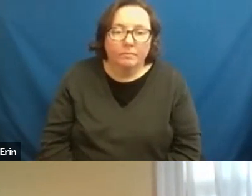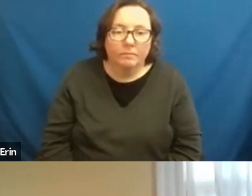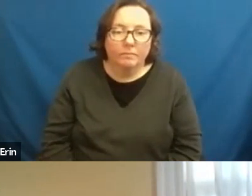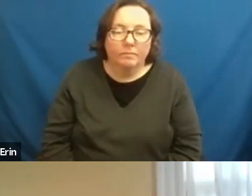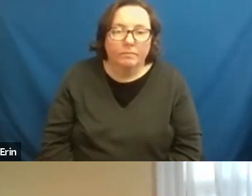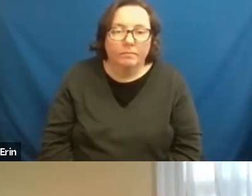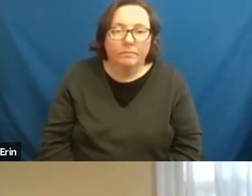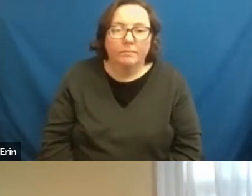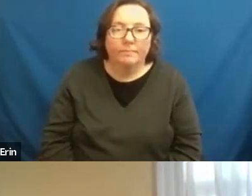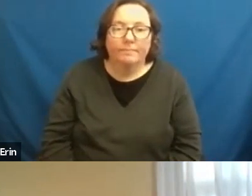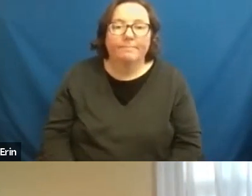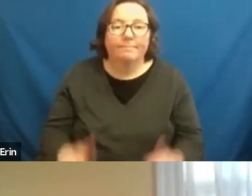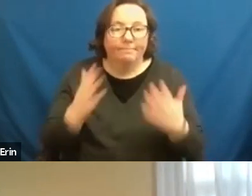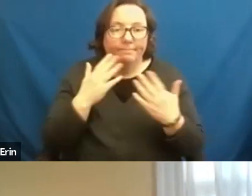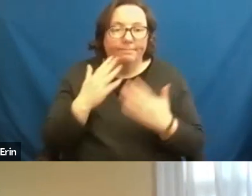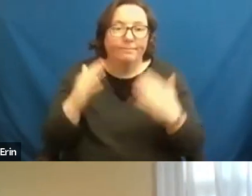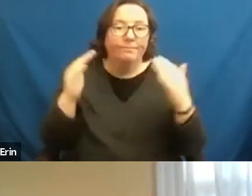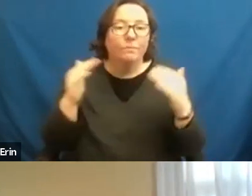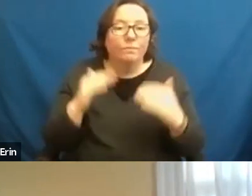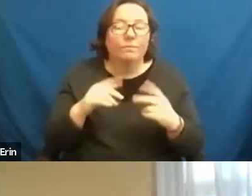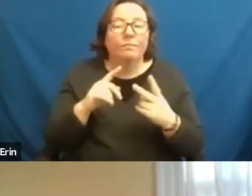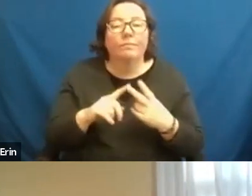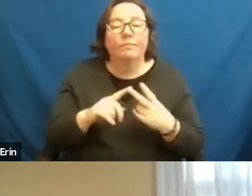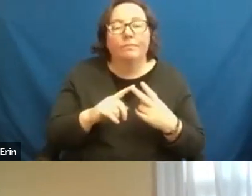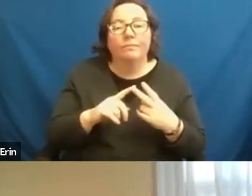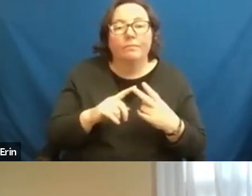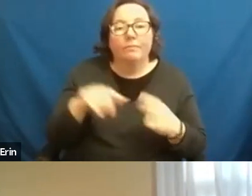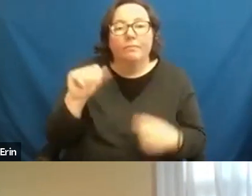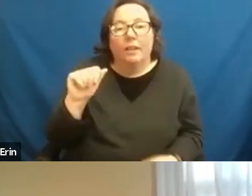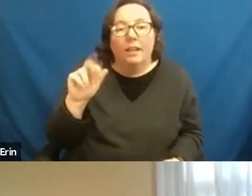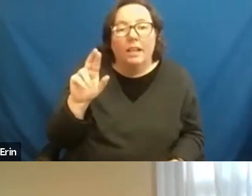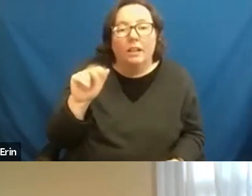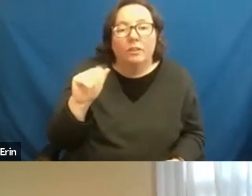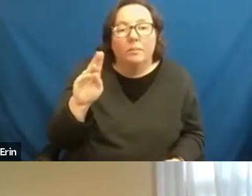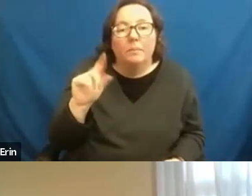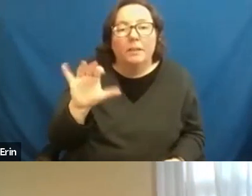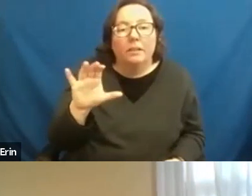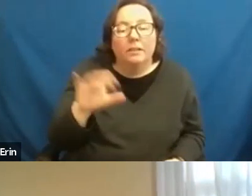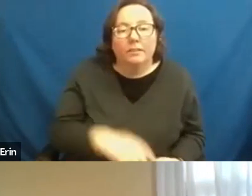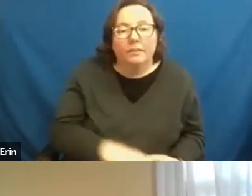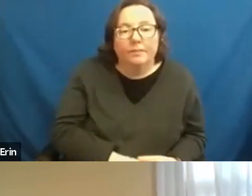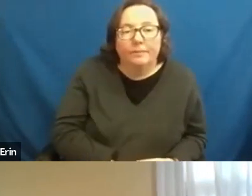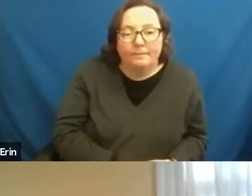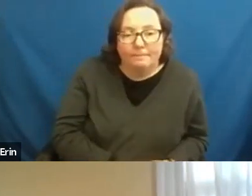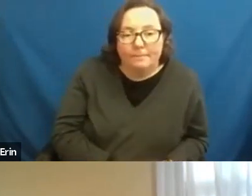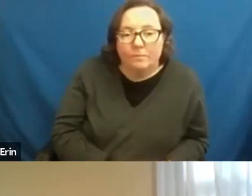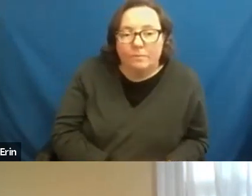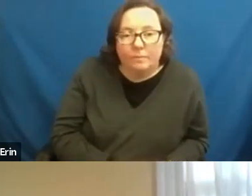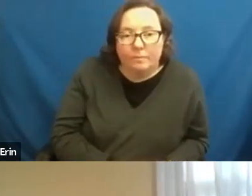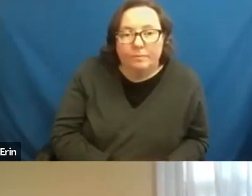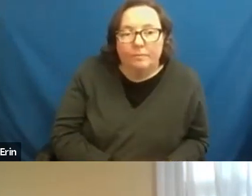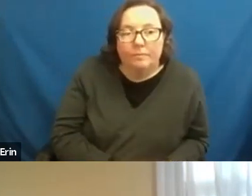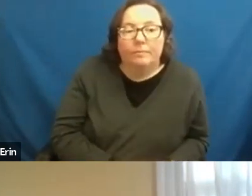écoute. Merci. Thank you. Our Arabic interpreter is Gada Siddiq. Please give